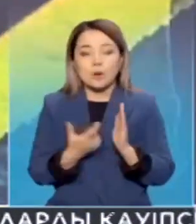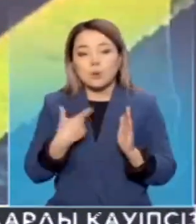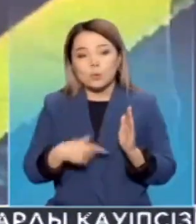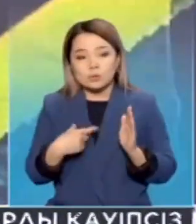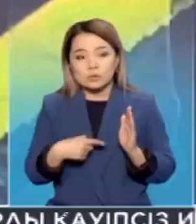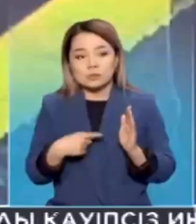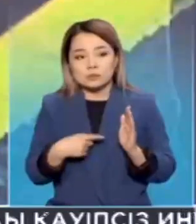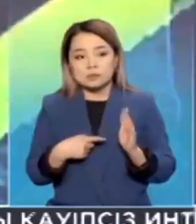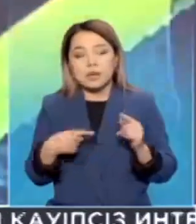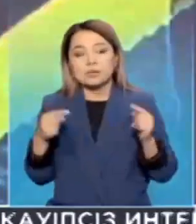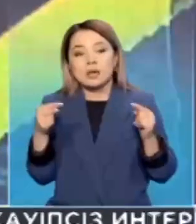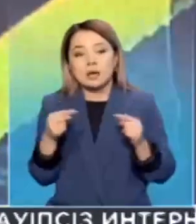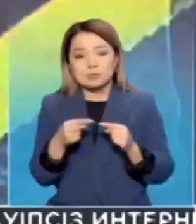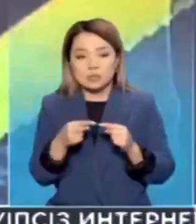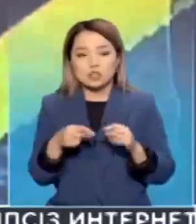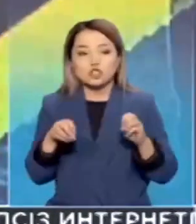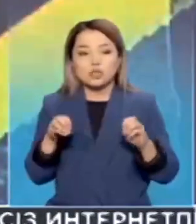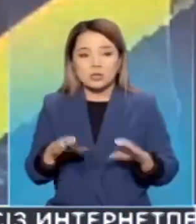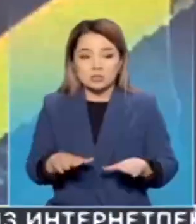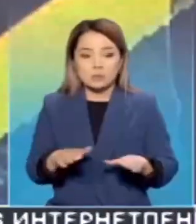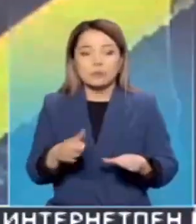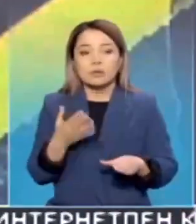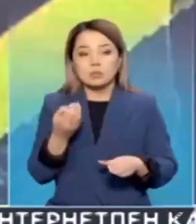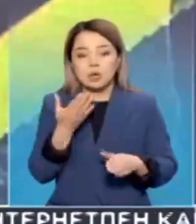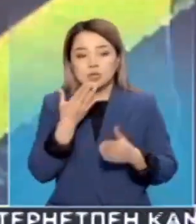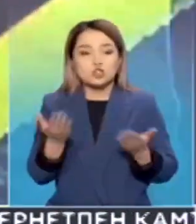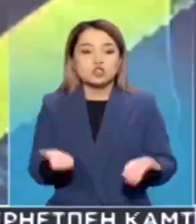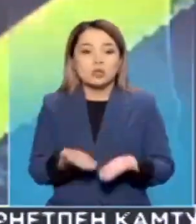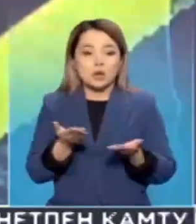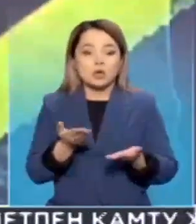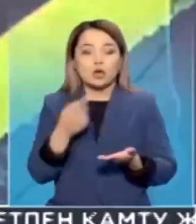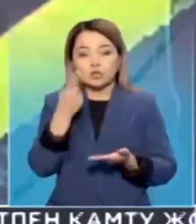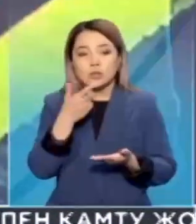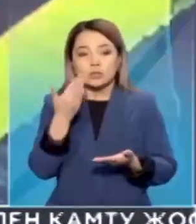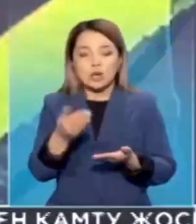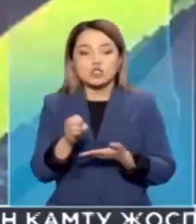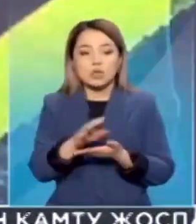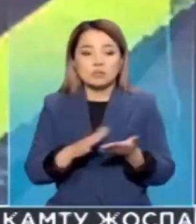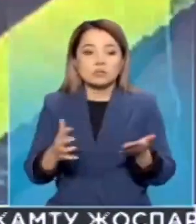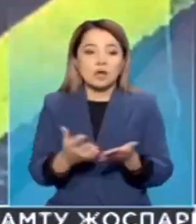өзінің нақты шешімін әрде жүйелі түрде жалғасын табады деген сенімдеміз.